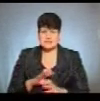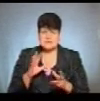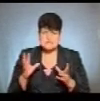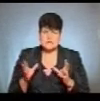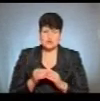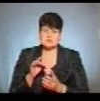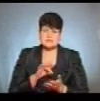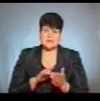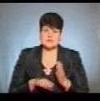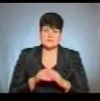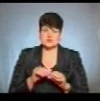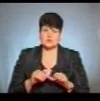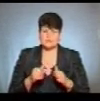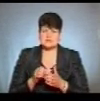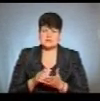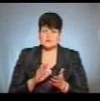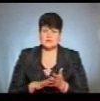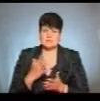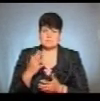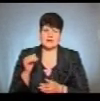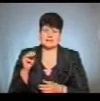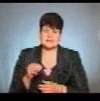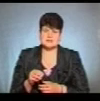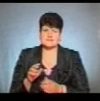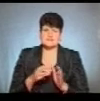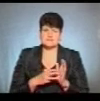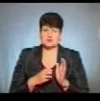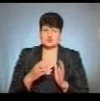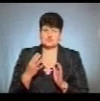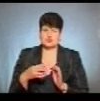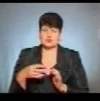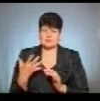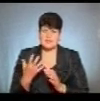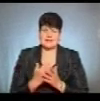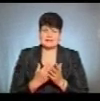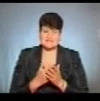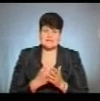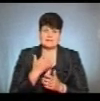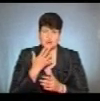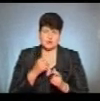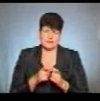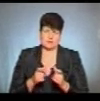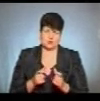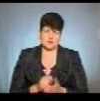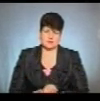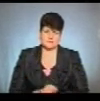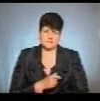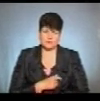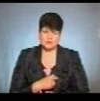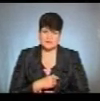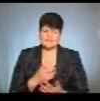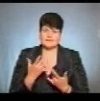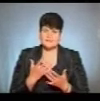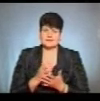Центральна виборча комісія зареєструвала 5845 кандидатів у народні депутати. кількість